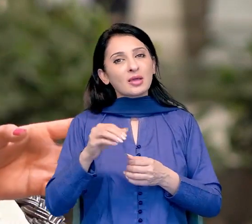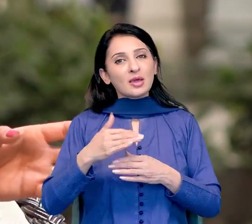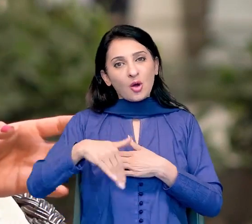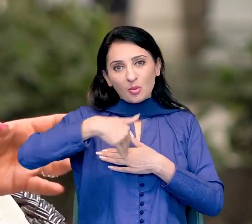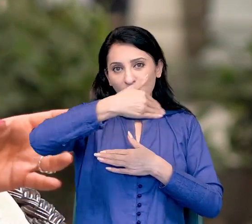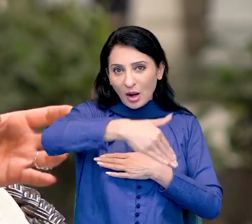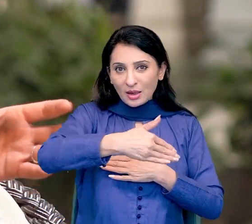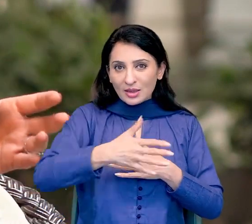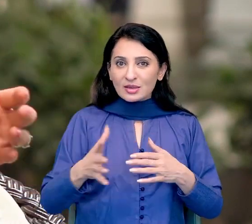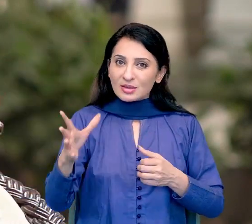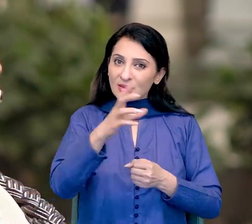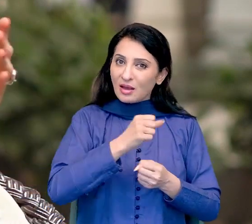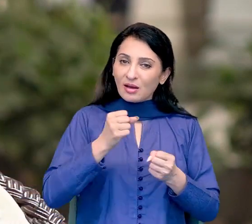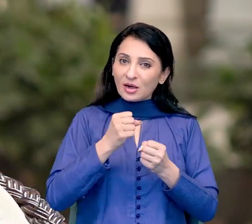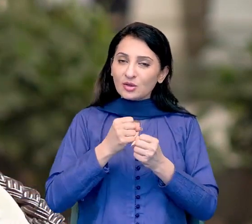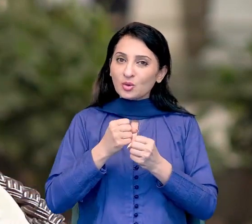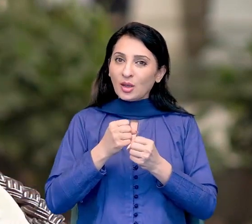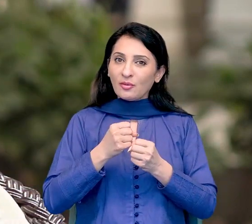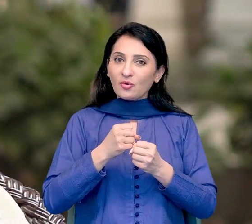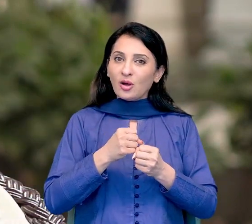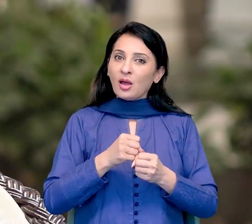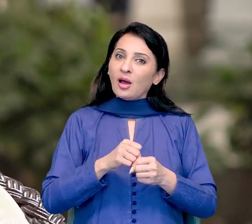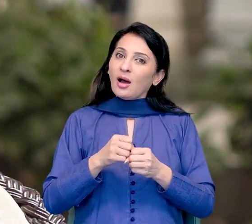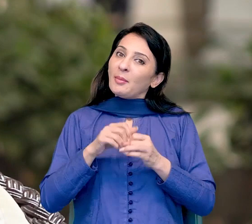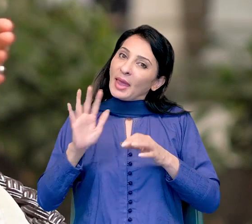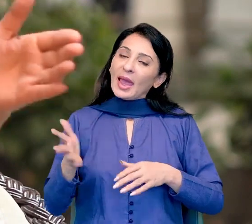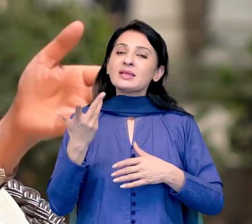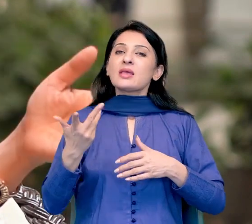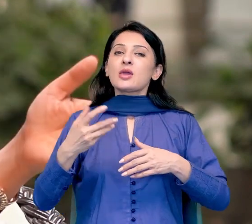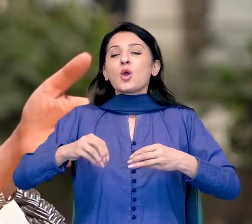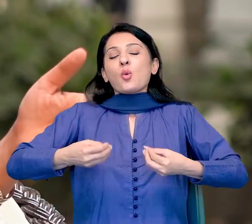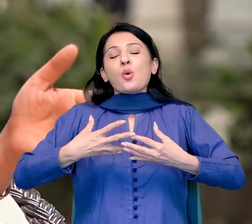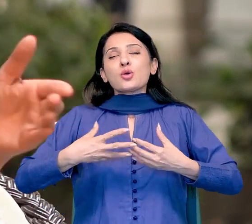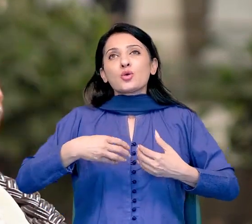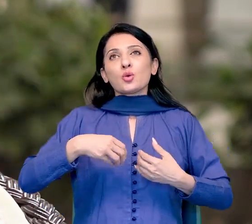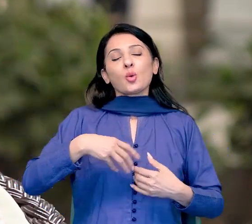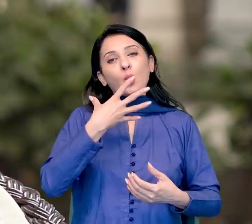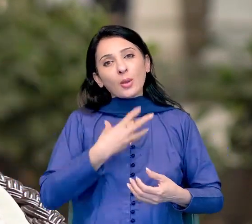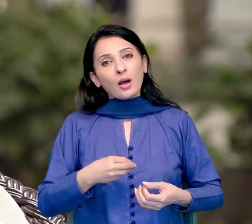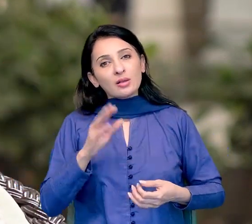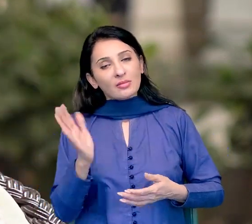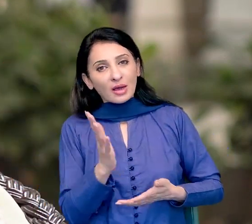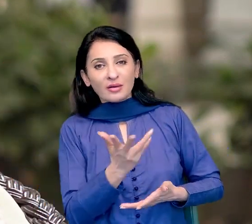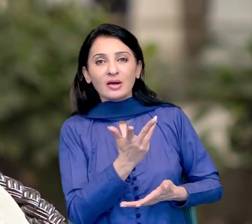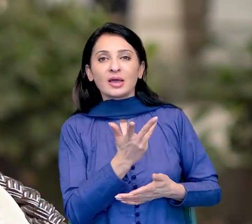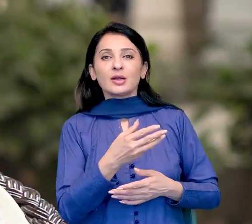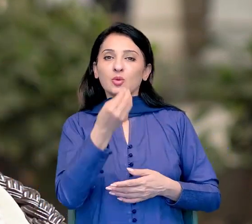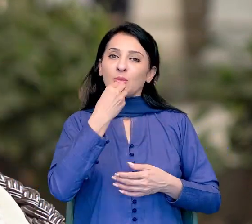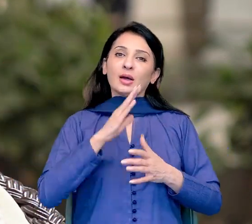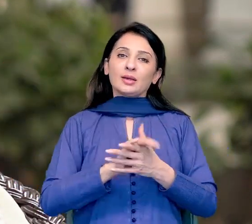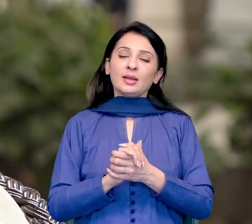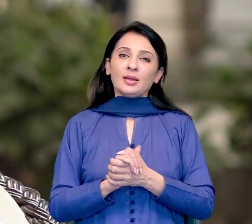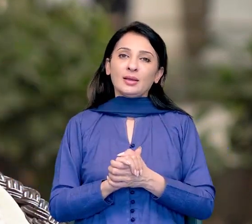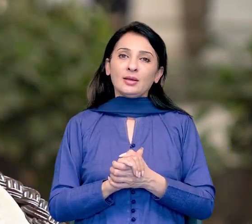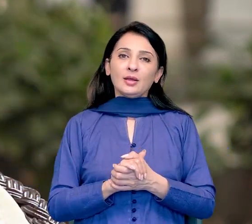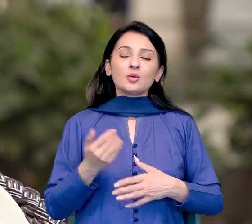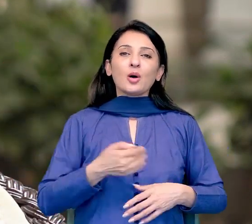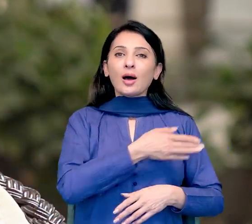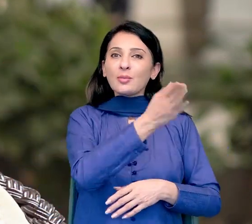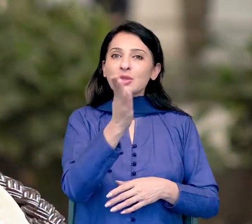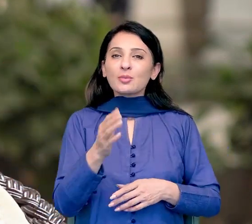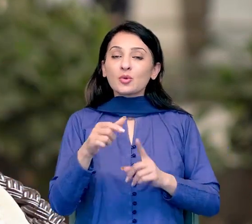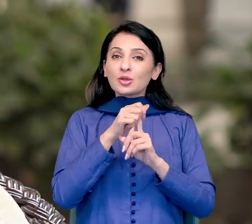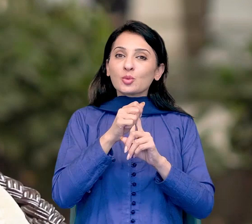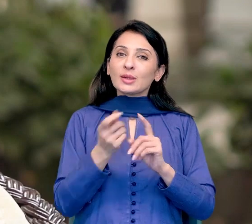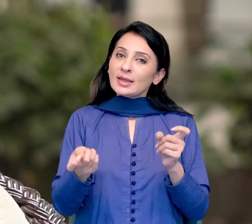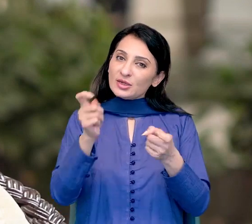ایموشنل فیکٹرز کے لیے ہے. How do we get from 20% to 90%? Little by little. See how you